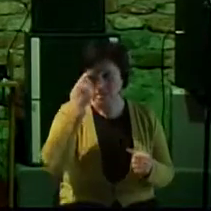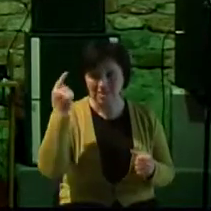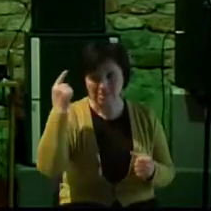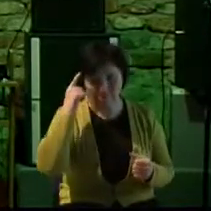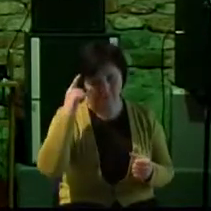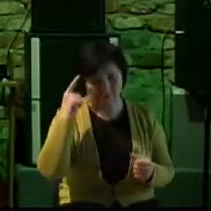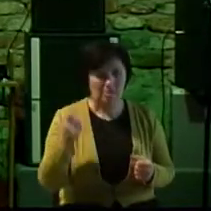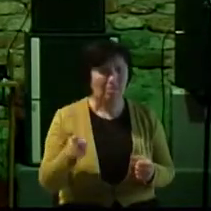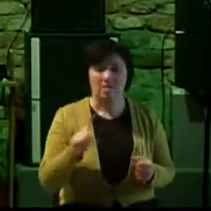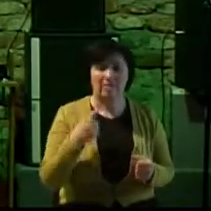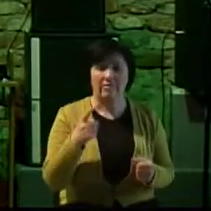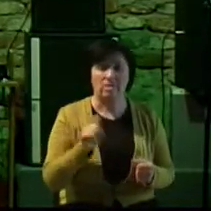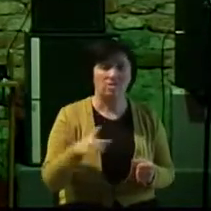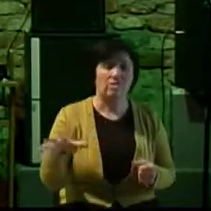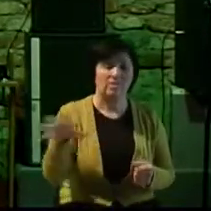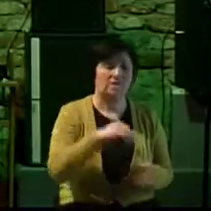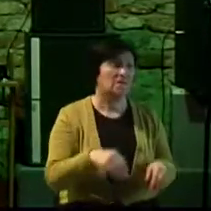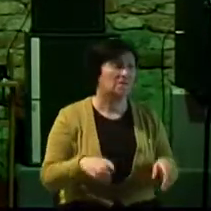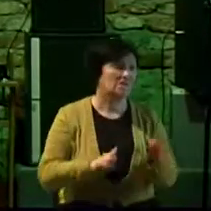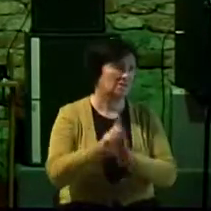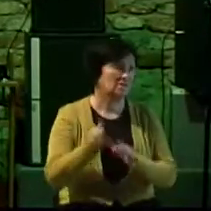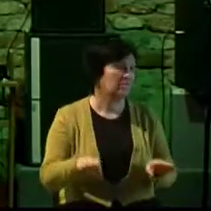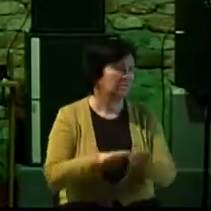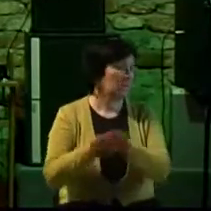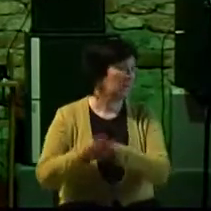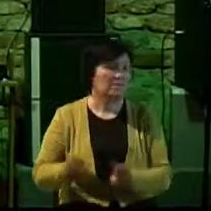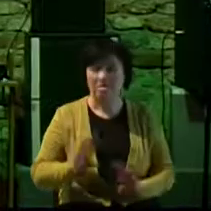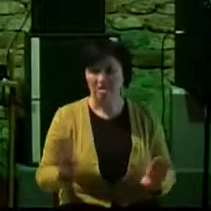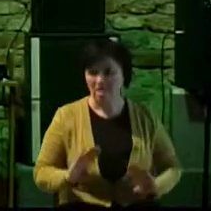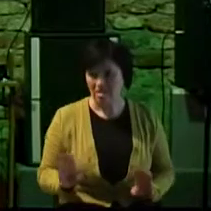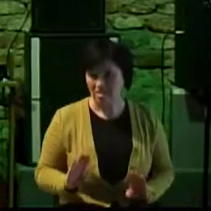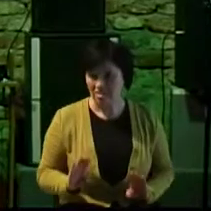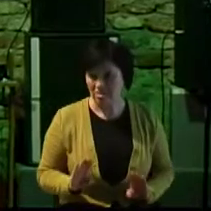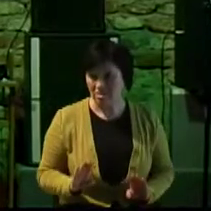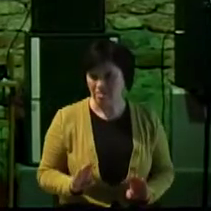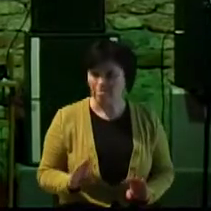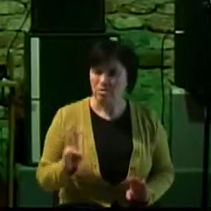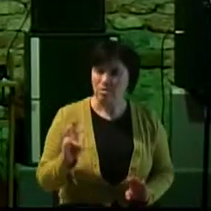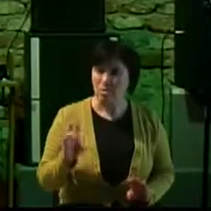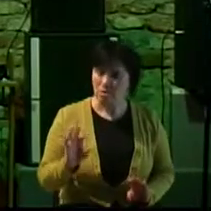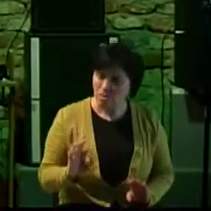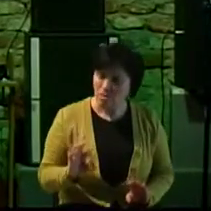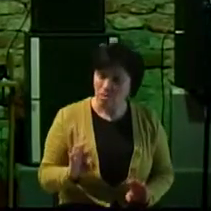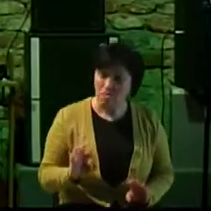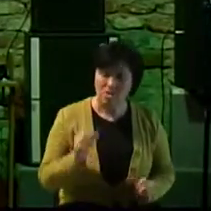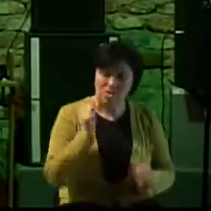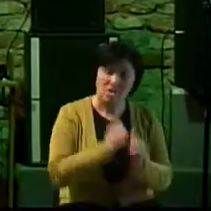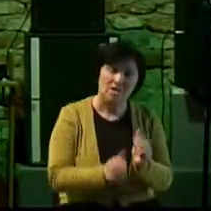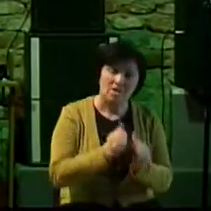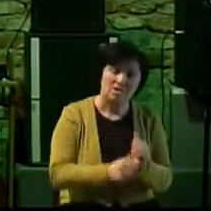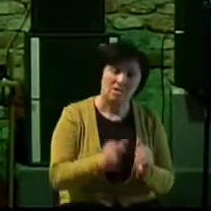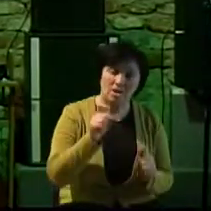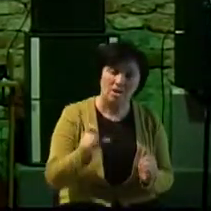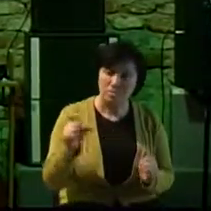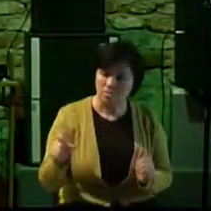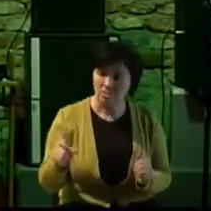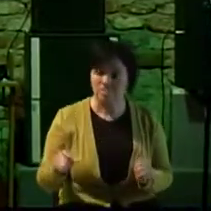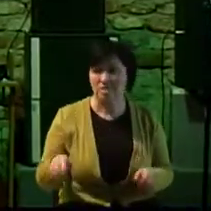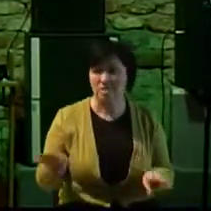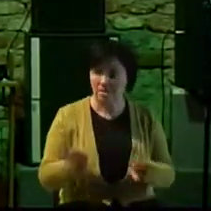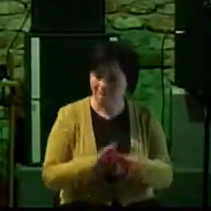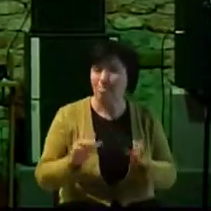безусловно, это не значит, что все и другие лицемеры, и все другие точно так же живут. Но, к большому сожалению, очень часто люди именно